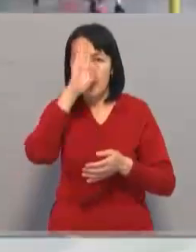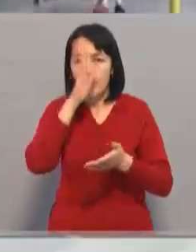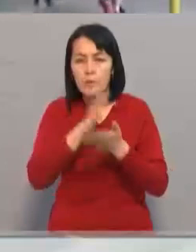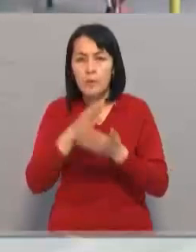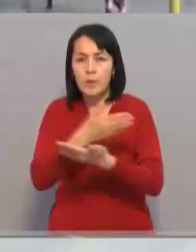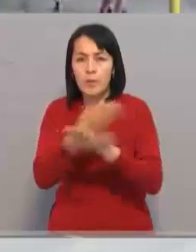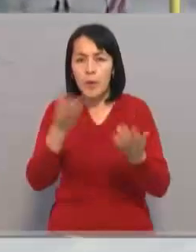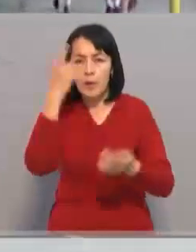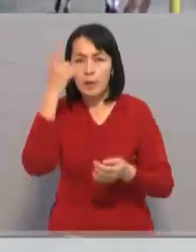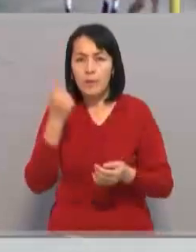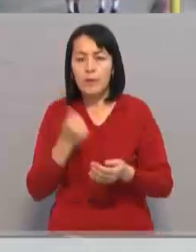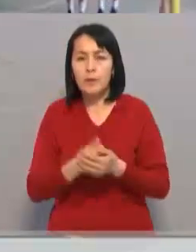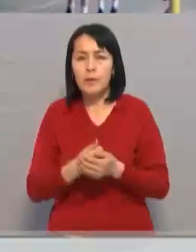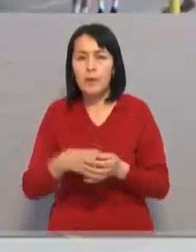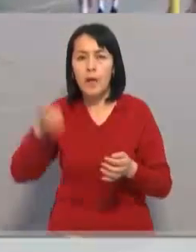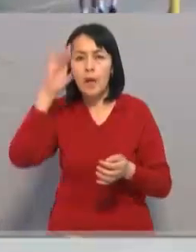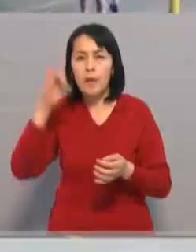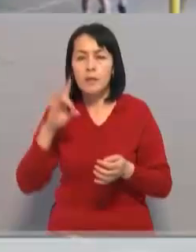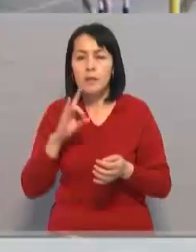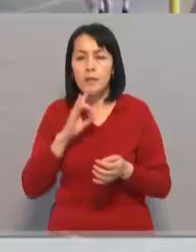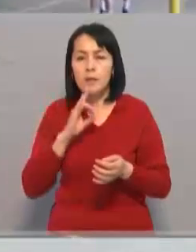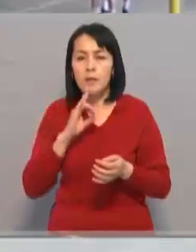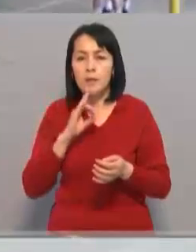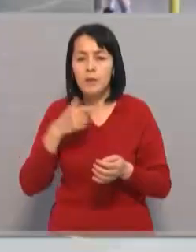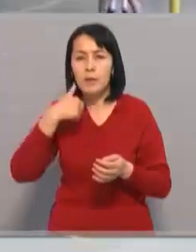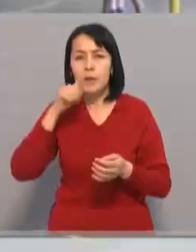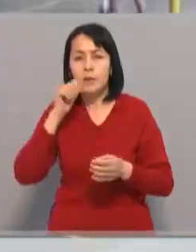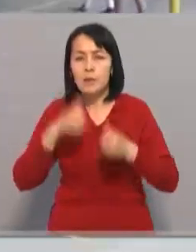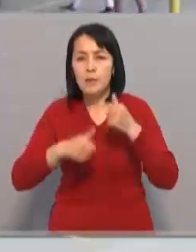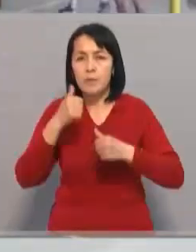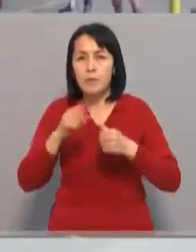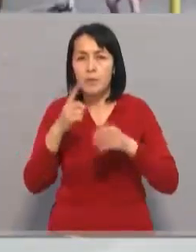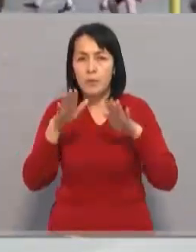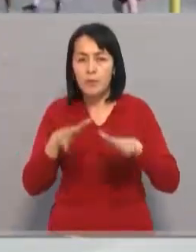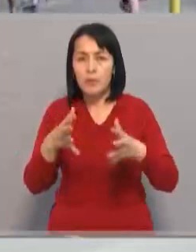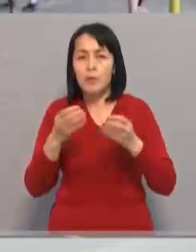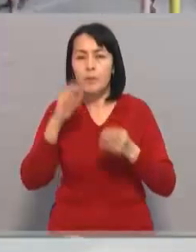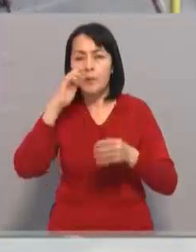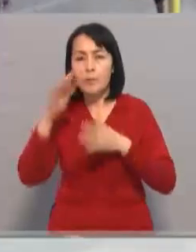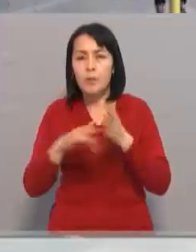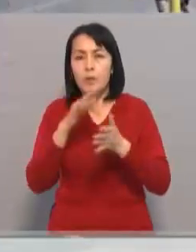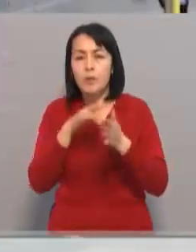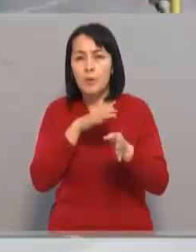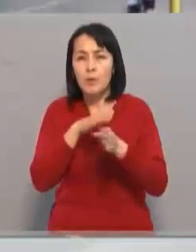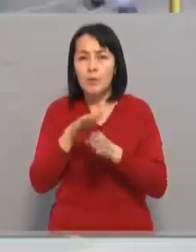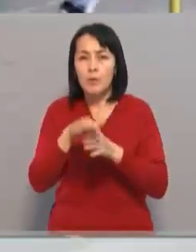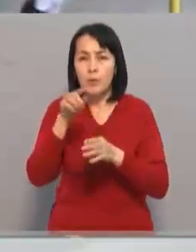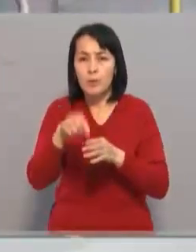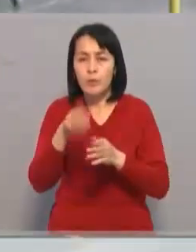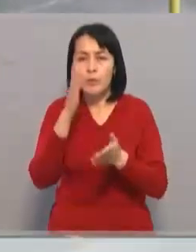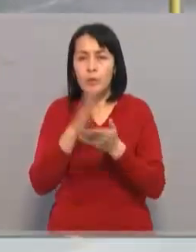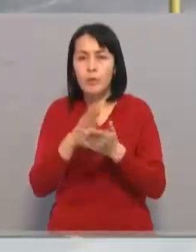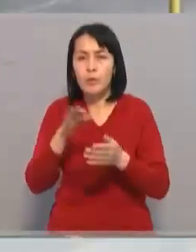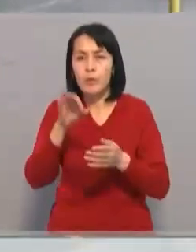Оны барлық аудандар біледі Қазақстанда. Кешегі чемпионатта бірінші орын алып келді. Осы Шымкент қаласында өтіп жатыр. Оның ішінде де